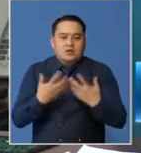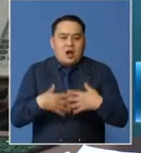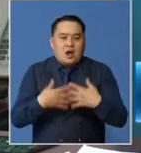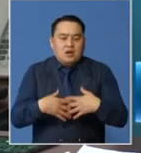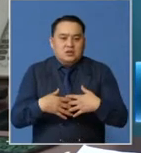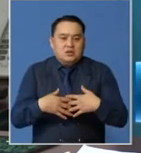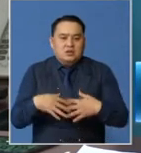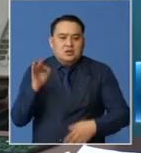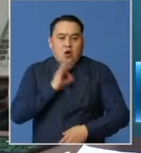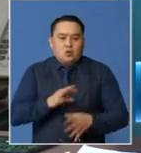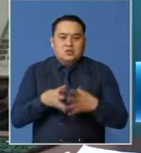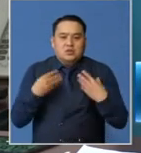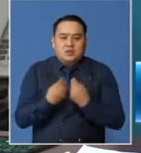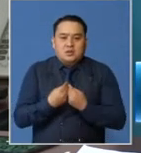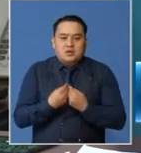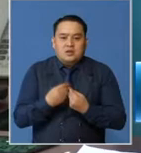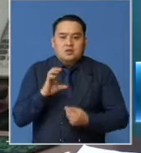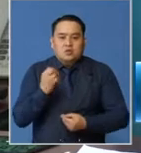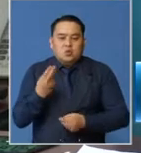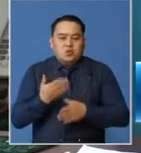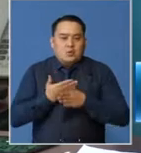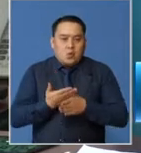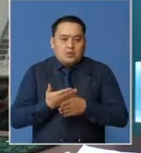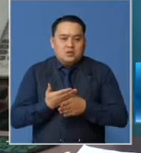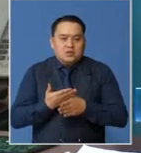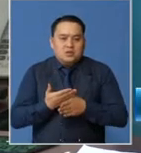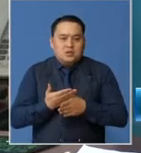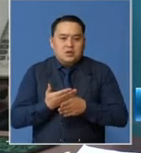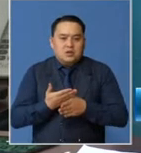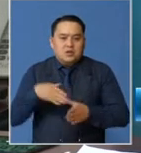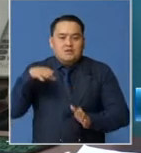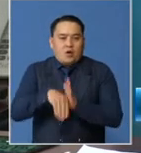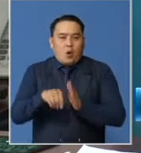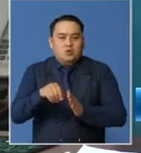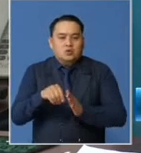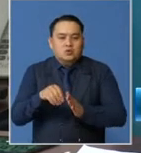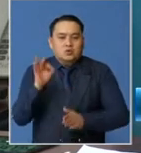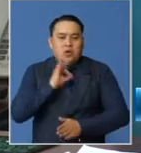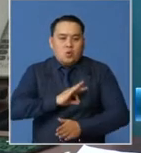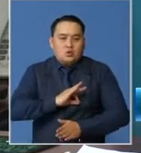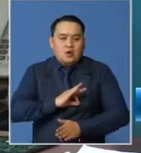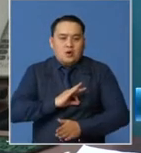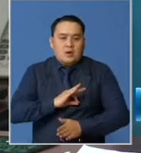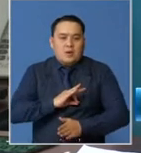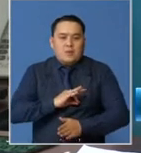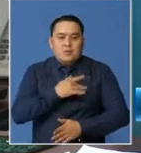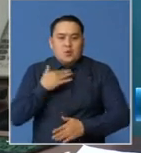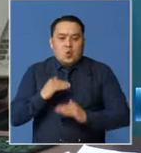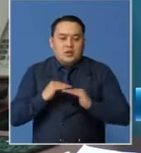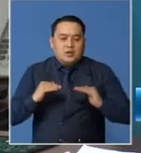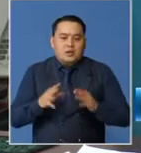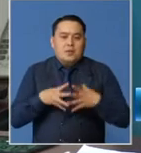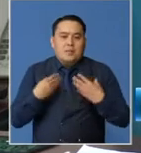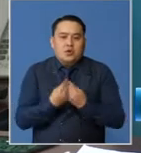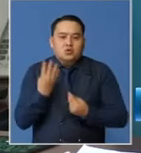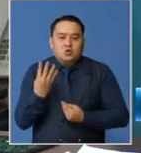среднедушевого дохода семьи для получения адреса социальной помощи. Не будет включаться среднедушевой доход семьи, пособие многодетных матерей,